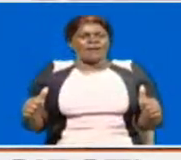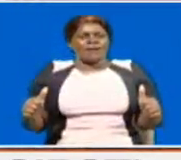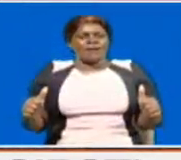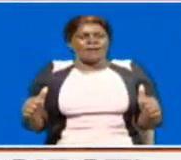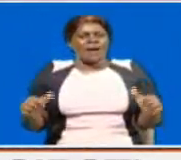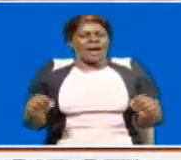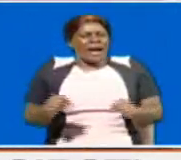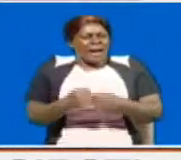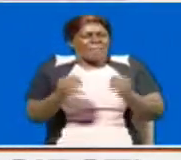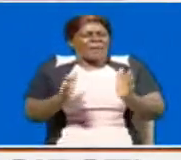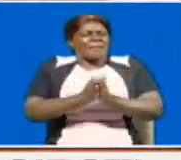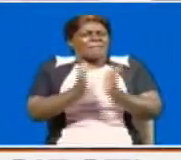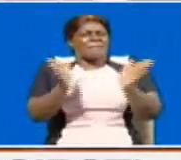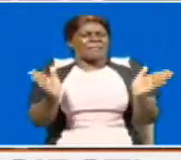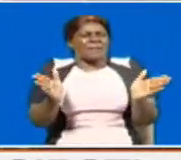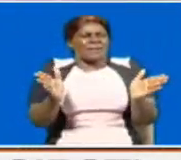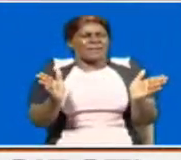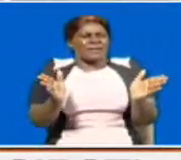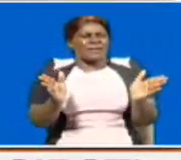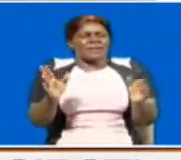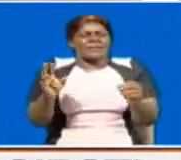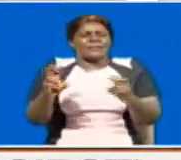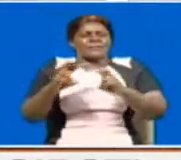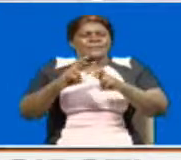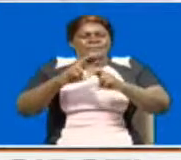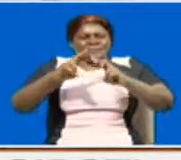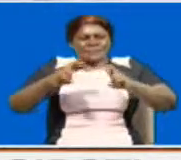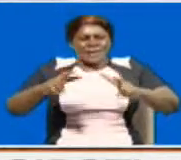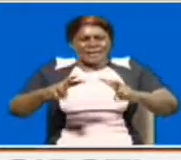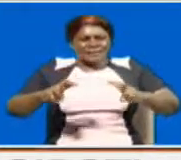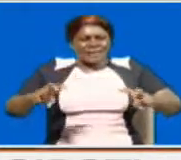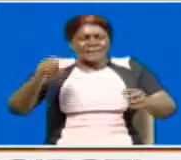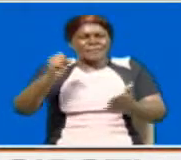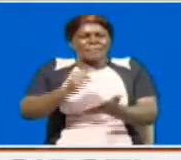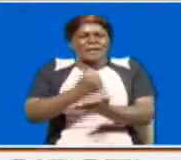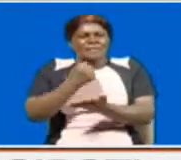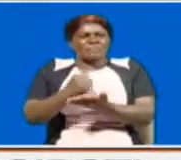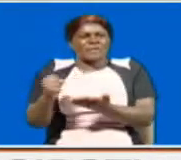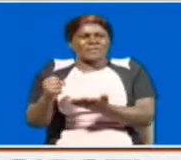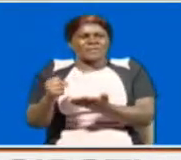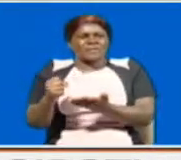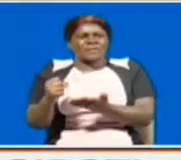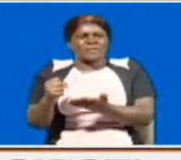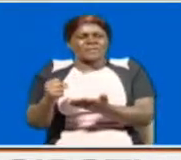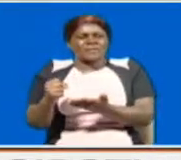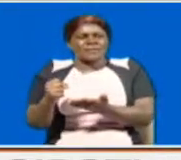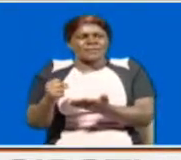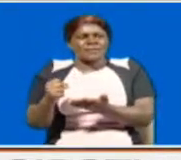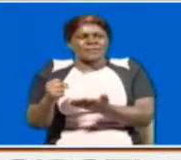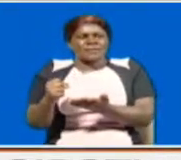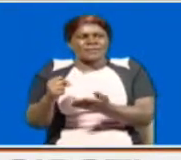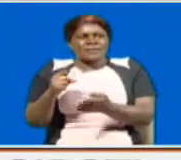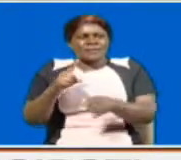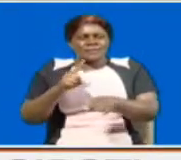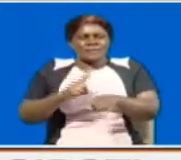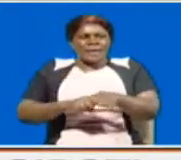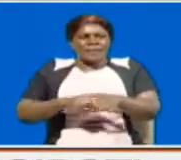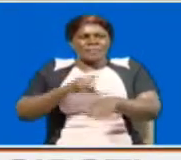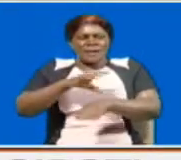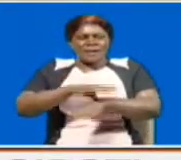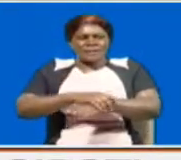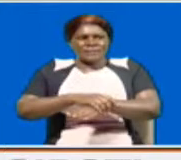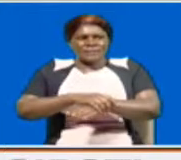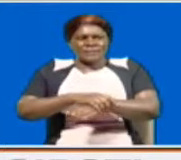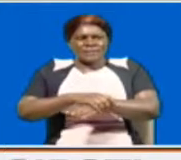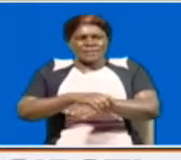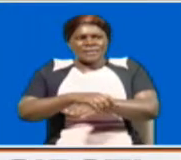ya kwamba mwananchi anatafuta cheti cha kusafiria na akipatikani